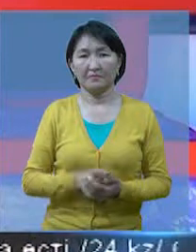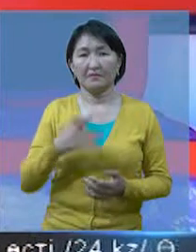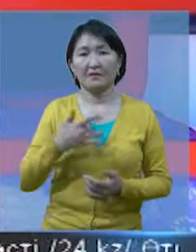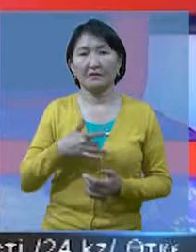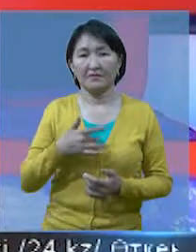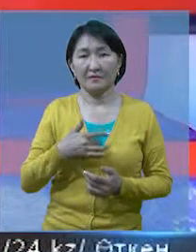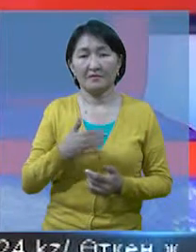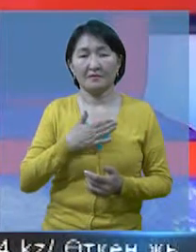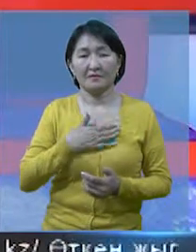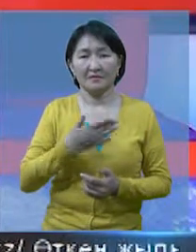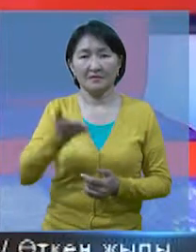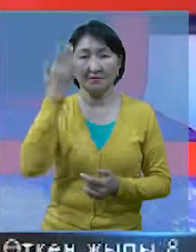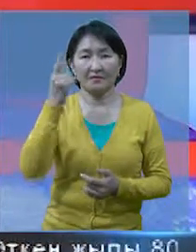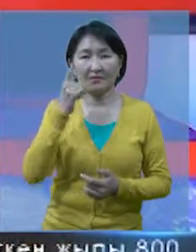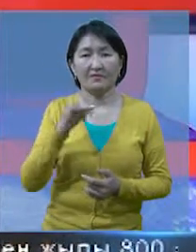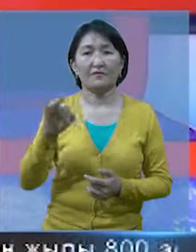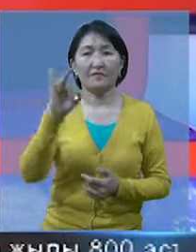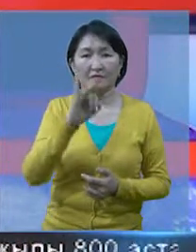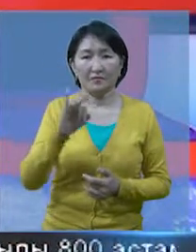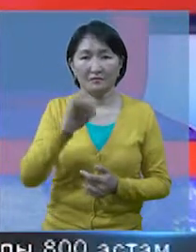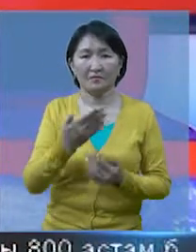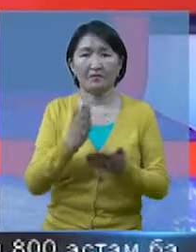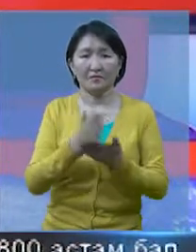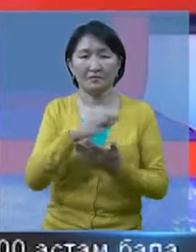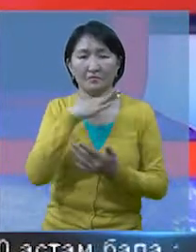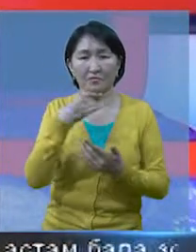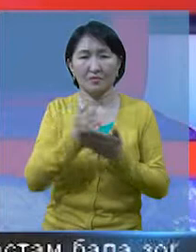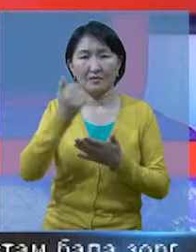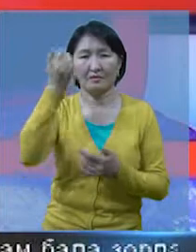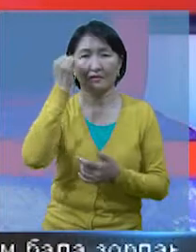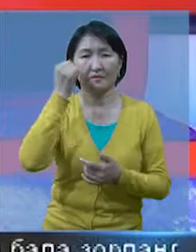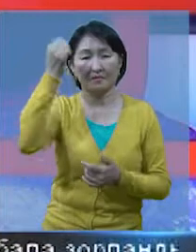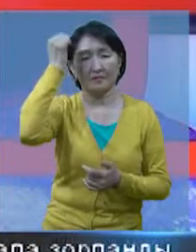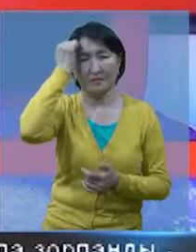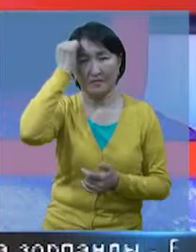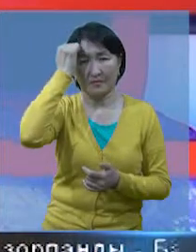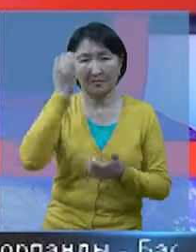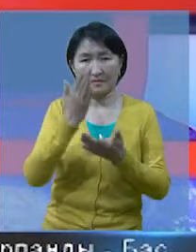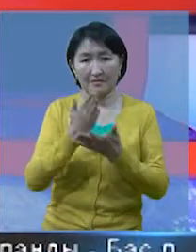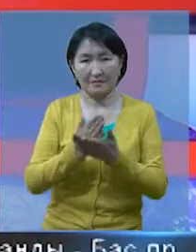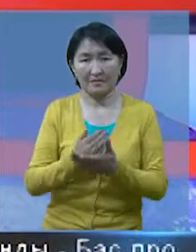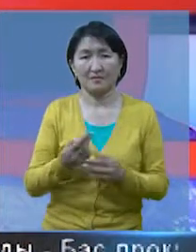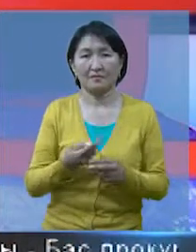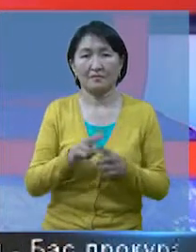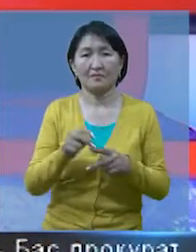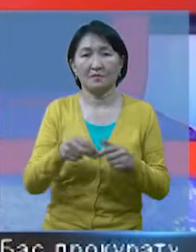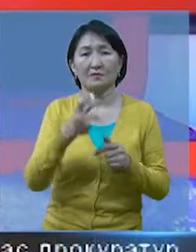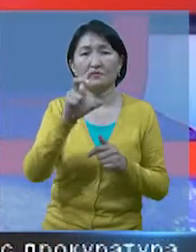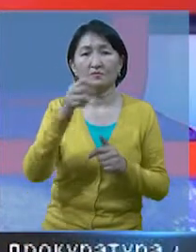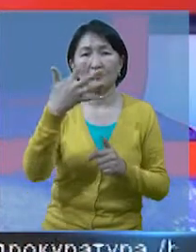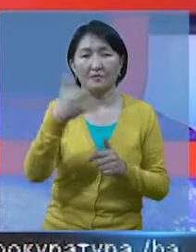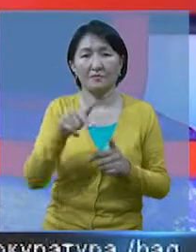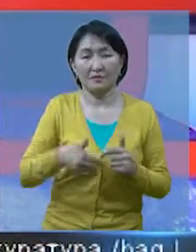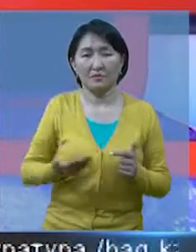Тараз еліміздің сан ғасырлар бойы сақталған мұрасы мен тарихи орталығы. Статистикаға сүйенсек, облыс орталығында 350-ден аса